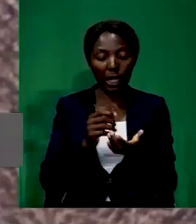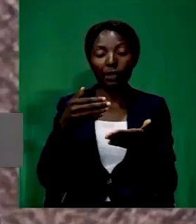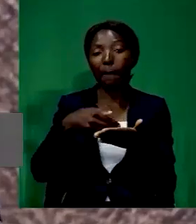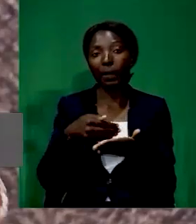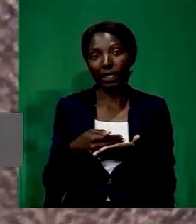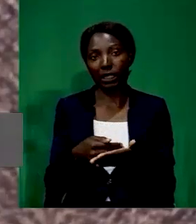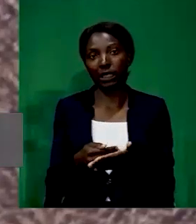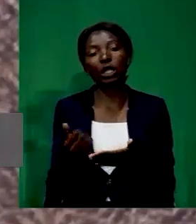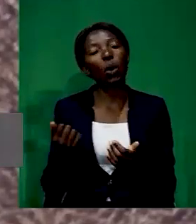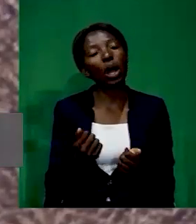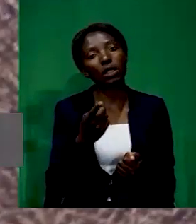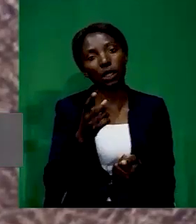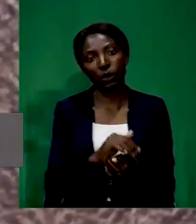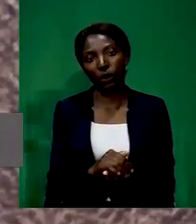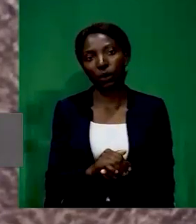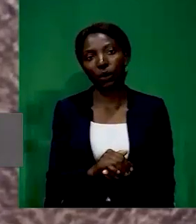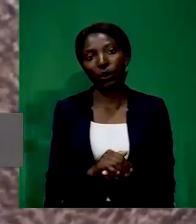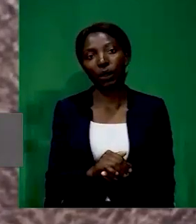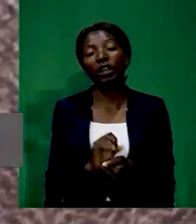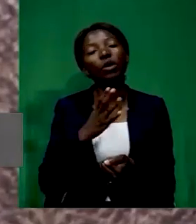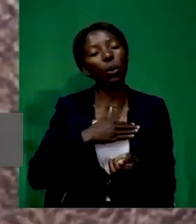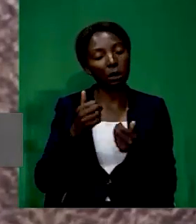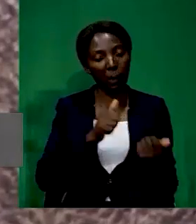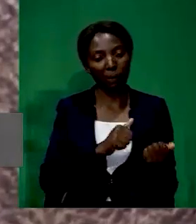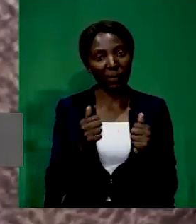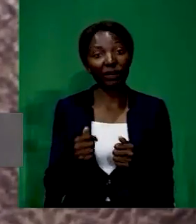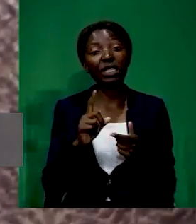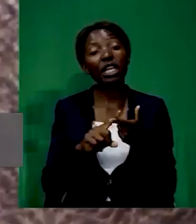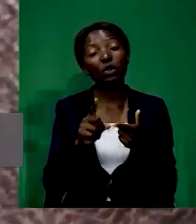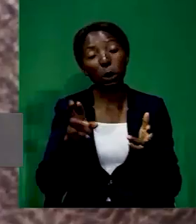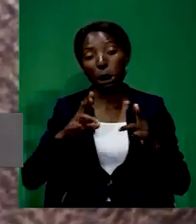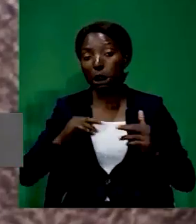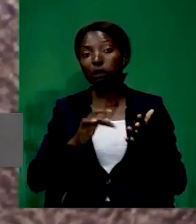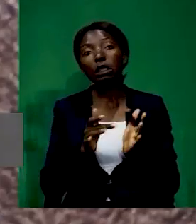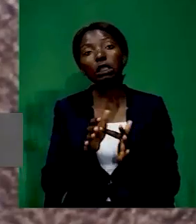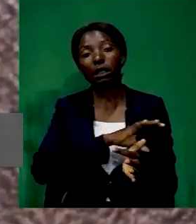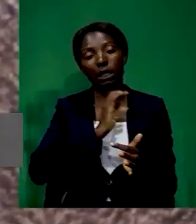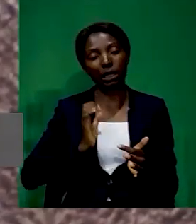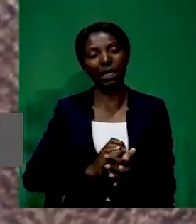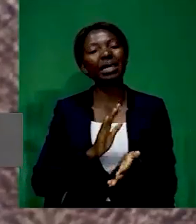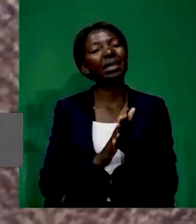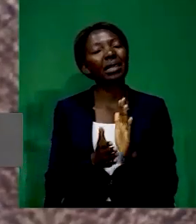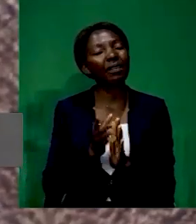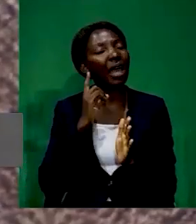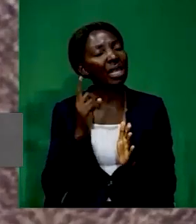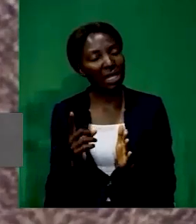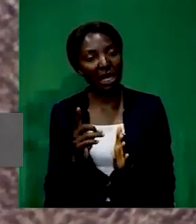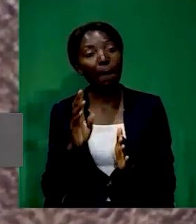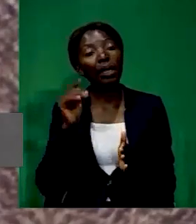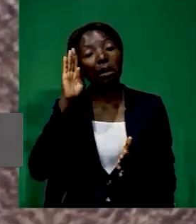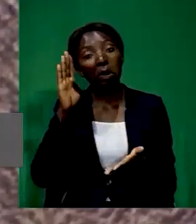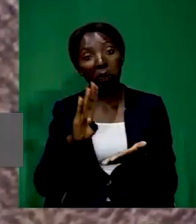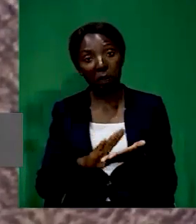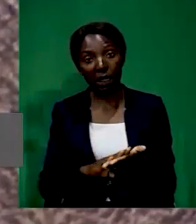message. Vanokudaira. Nenguva isipi. Ugogamuchira uyu Kristu. Usava muteveri. Iva